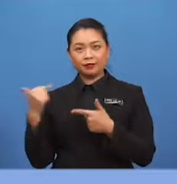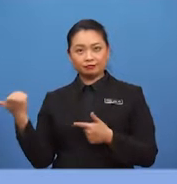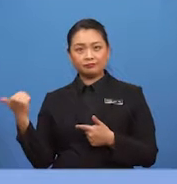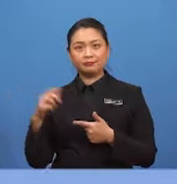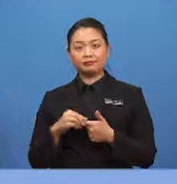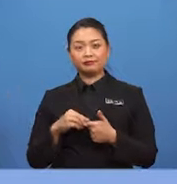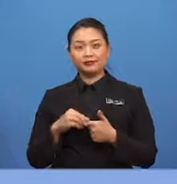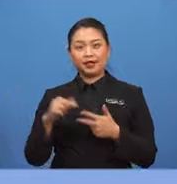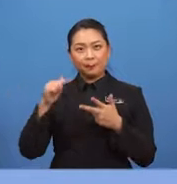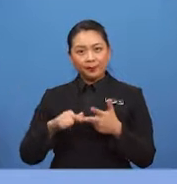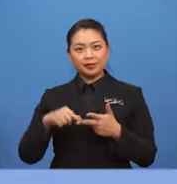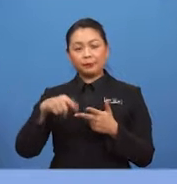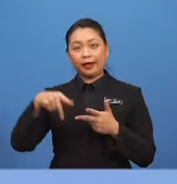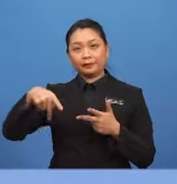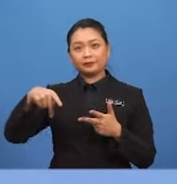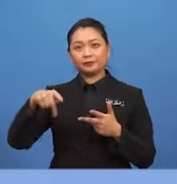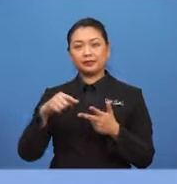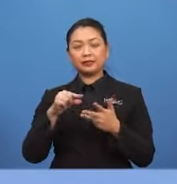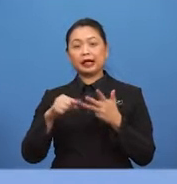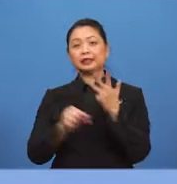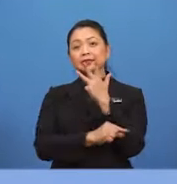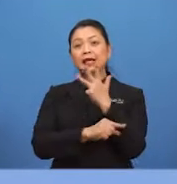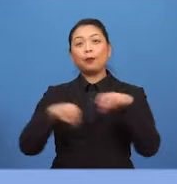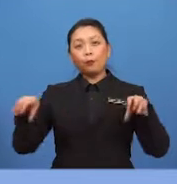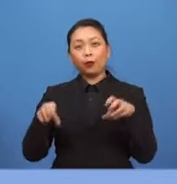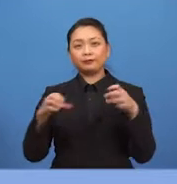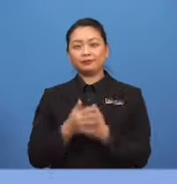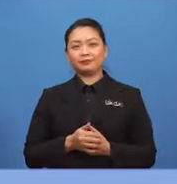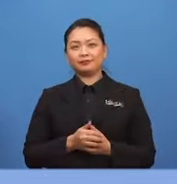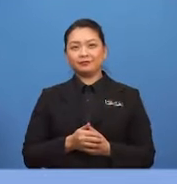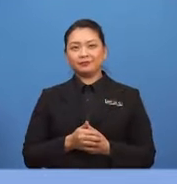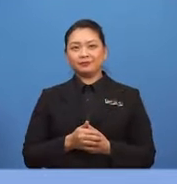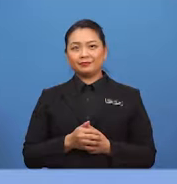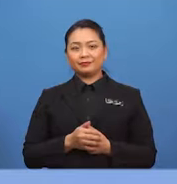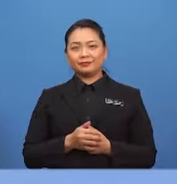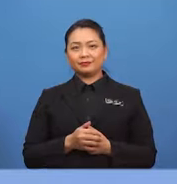polistirena, perspek dan getah sintetik.